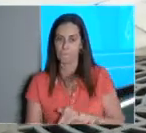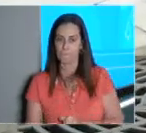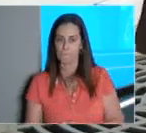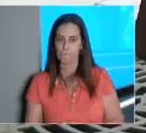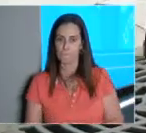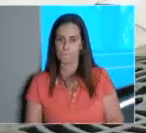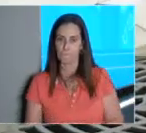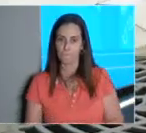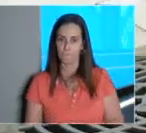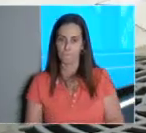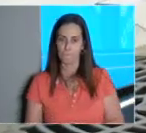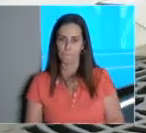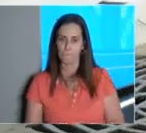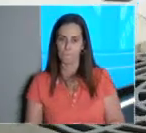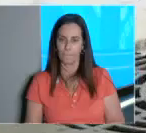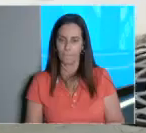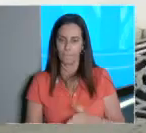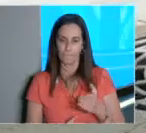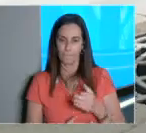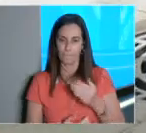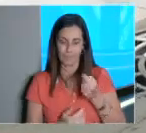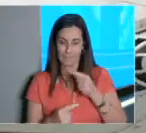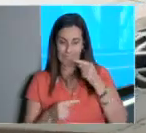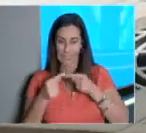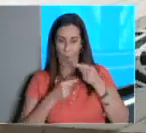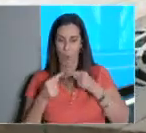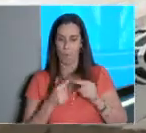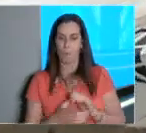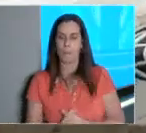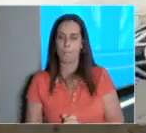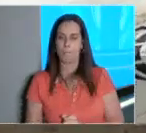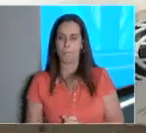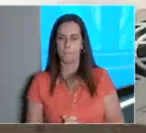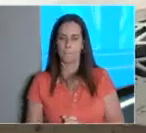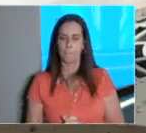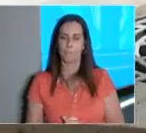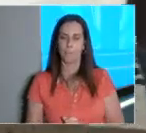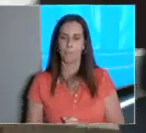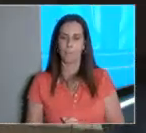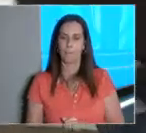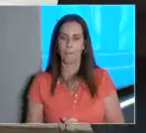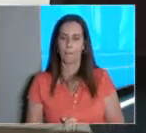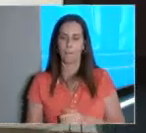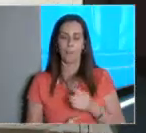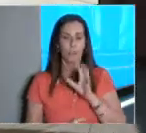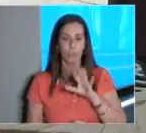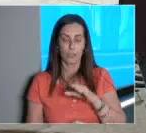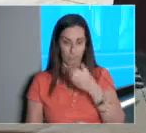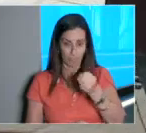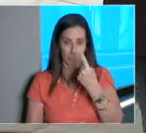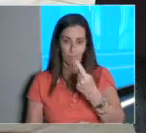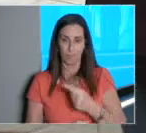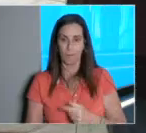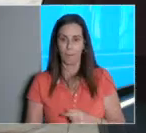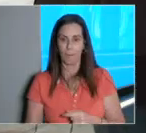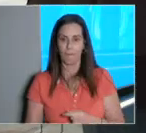תראי לה את המצלמה, כדי שנוכל לחיות אותך בשידור חי. עוד קצת אחורה, אם תוכלי ללכת, עוד טיפה אחורה. חיים, עוד, זהו, בבקשה. האם תוכלי להחזיק לעצמך את